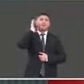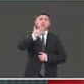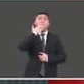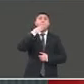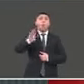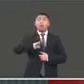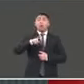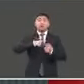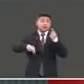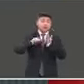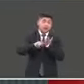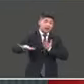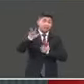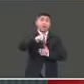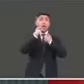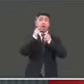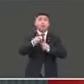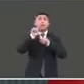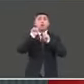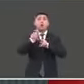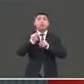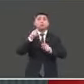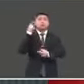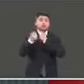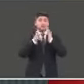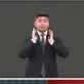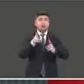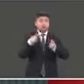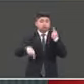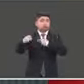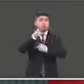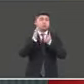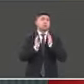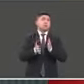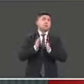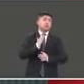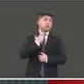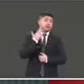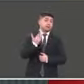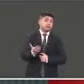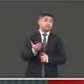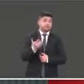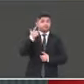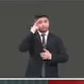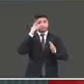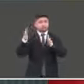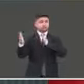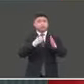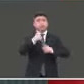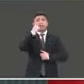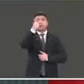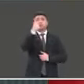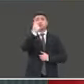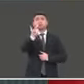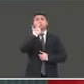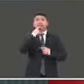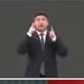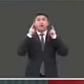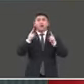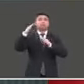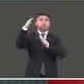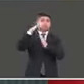mizle eğitim-öğretim faaliyetleri devam ediyor yaklaşık bir buçuk yıllık aranın